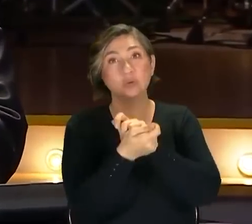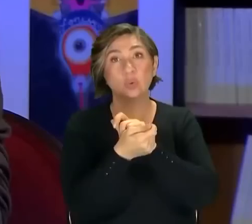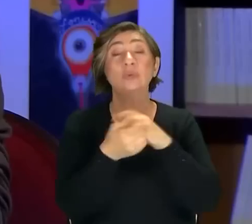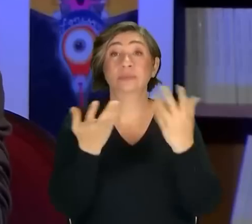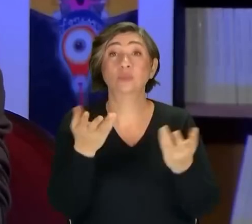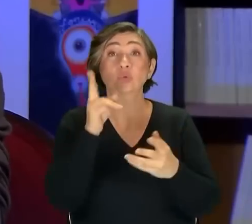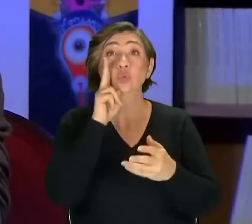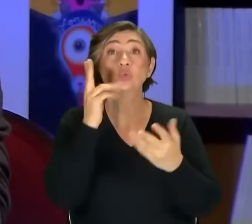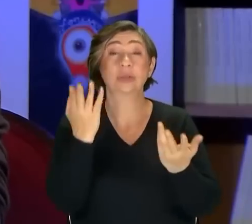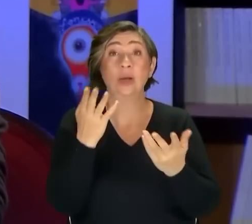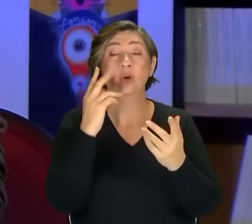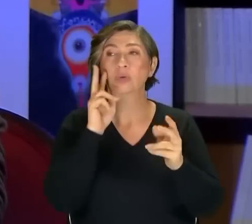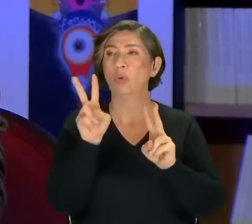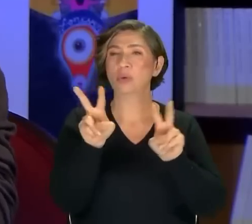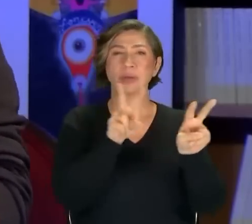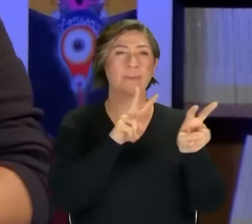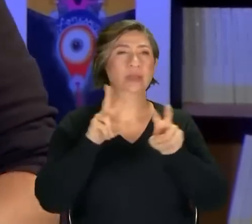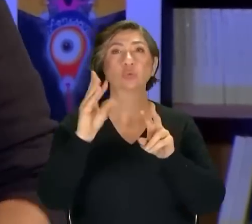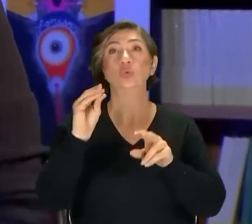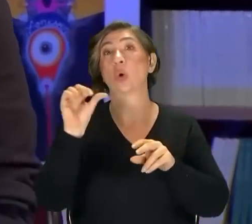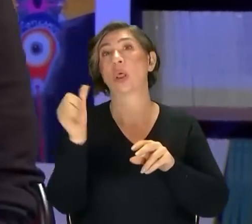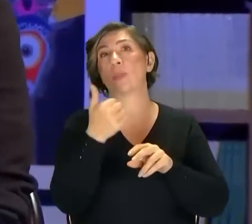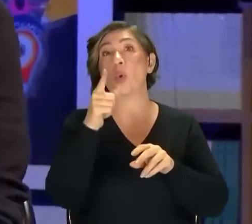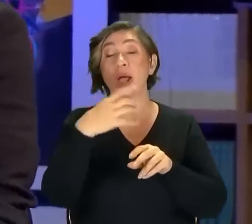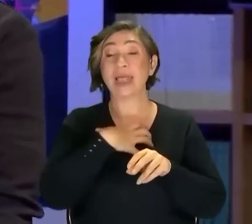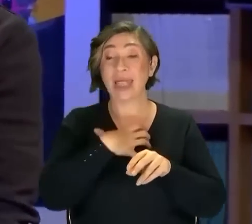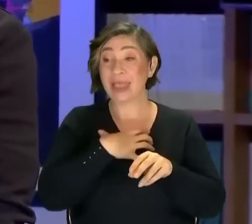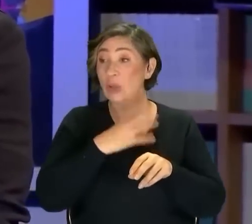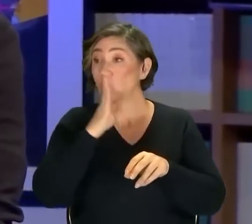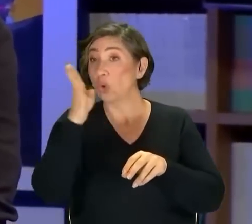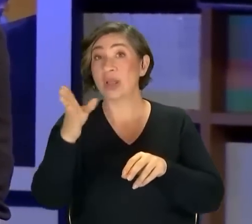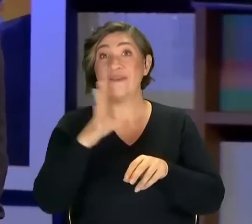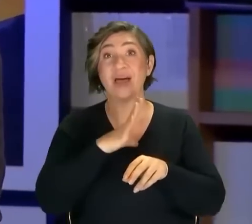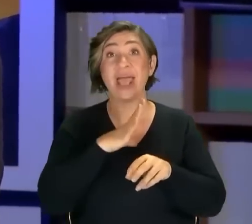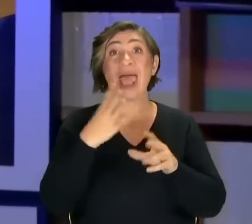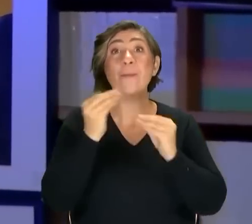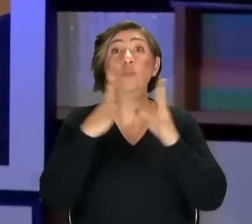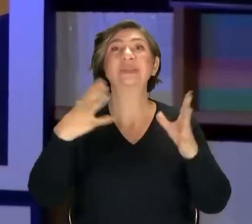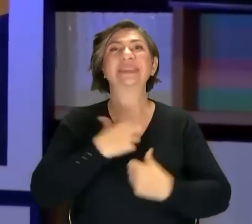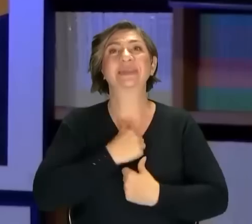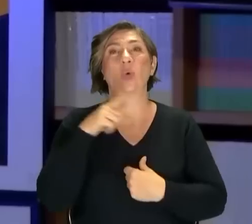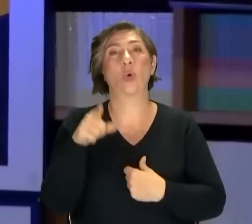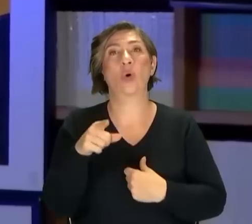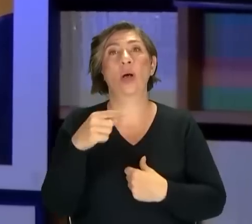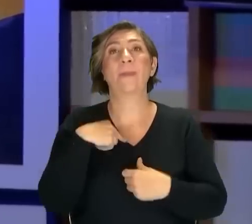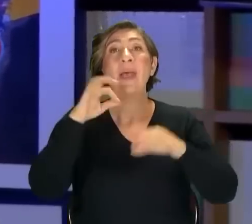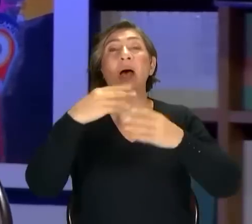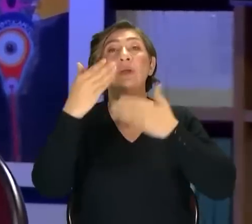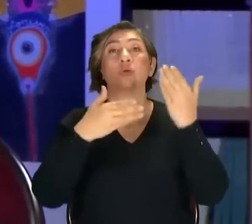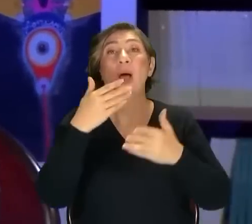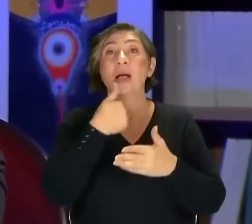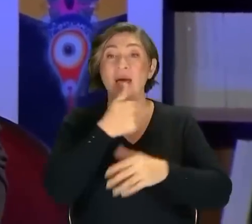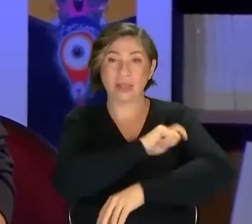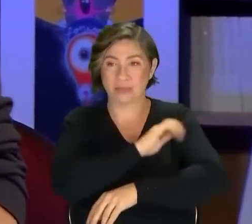yani sonuçta bir de hani gözlemlediği şey çok önemli. Oraya kendini götüren de var ya Okan abi. Bizdeki en büyük sıkıntı o. Hmm. Yani ben hep onu anlatıyorum böyle.